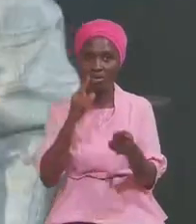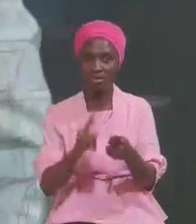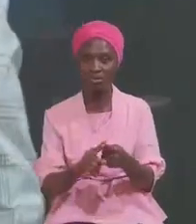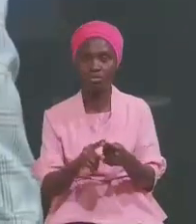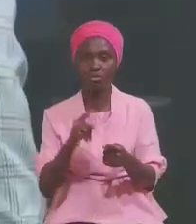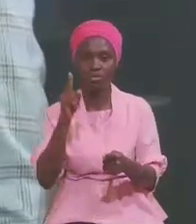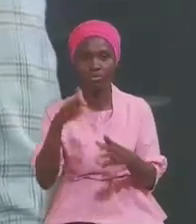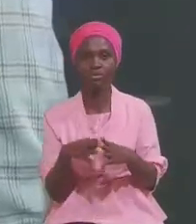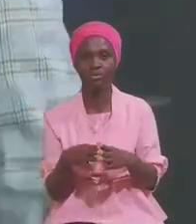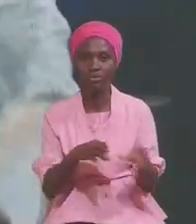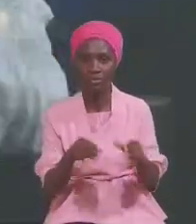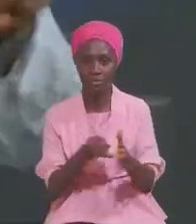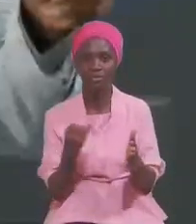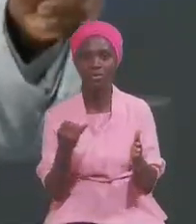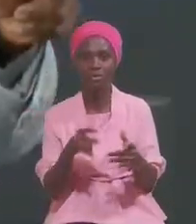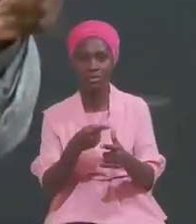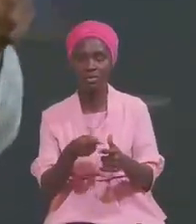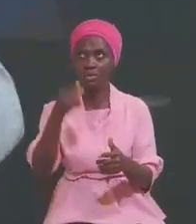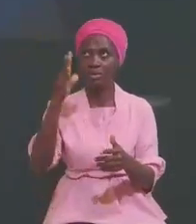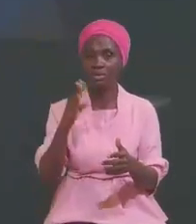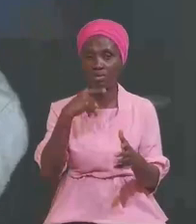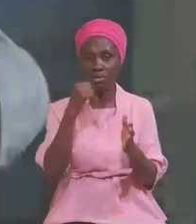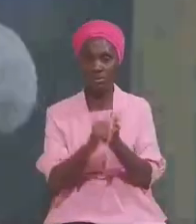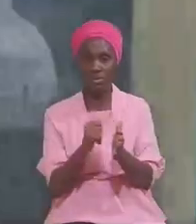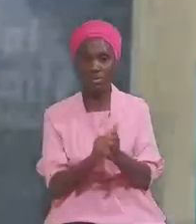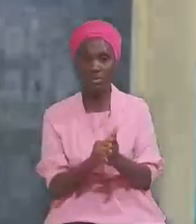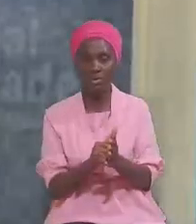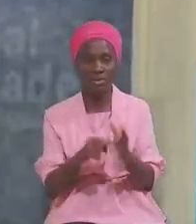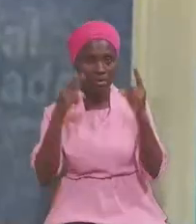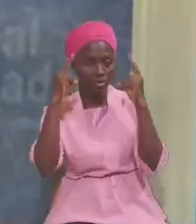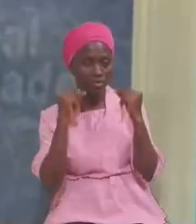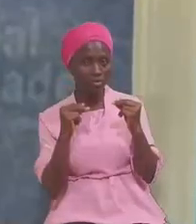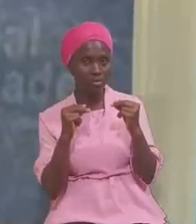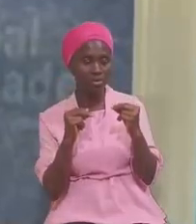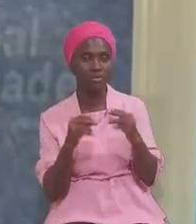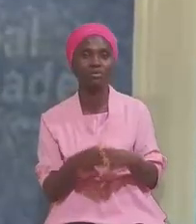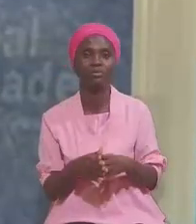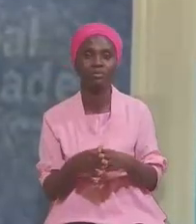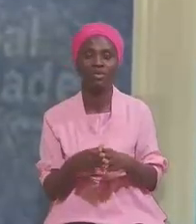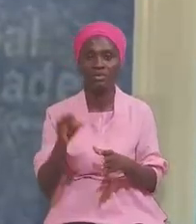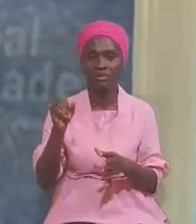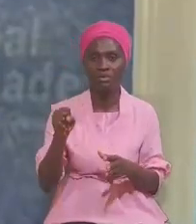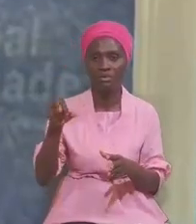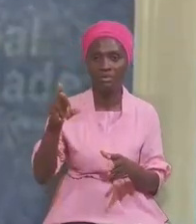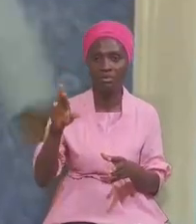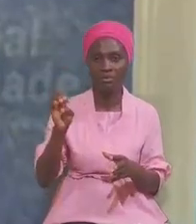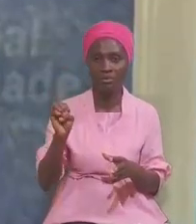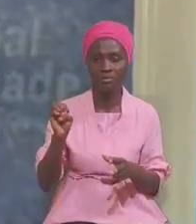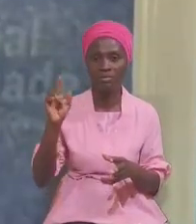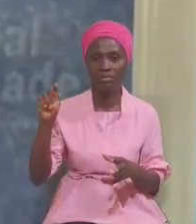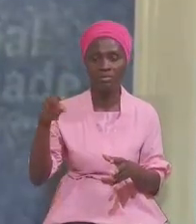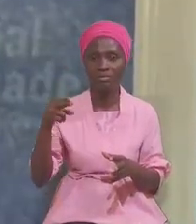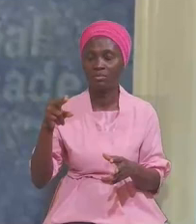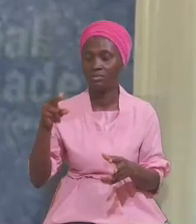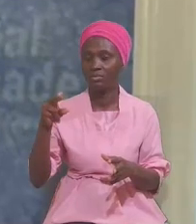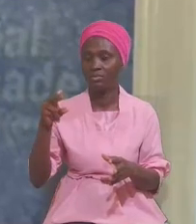Dieu a dit, Moïse, il faut étendre à nouveau. Il faut tendre à nouveau le